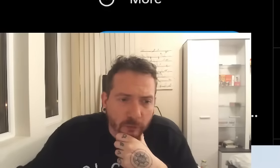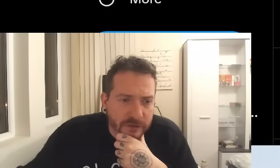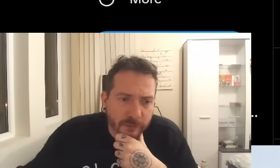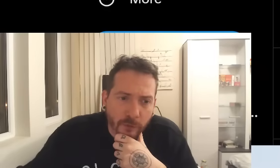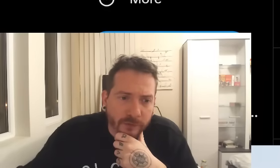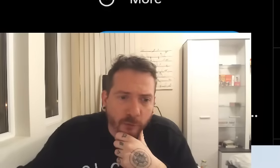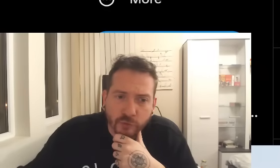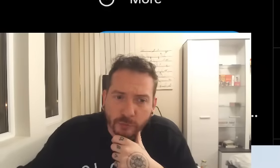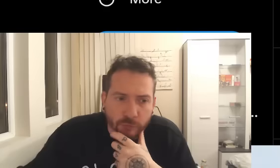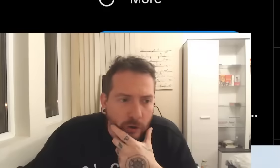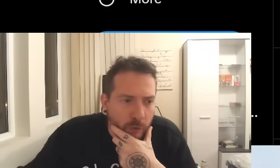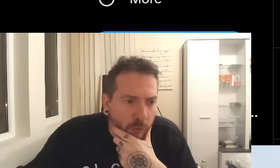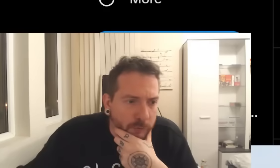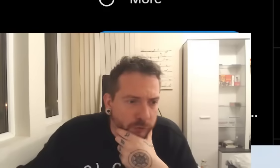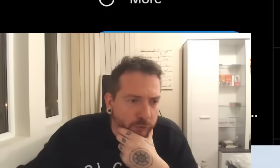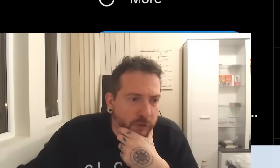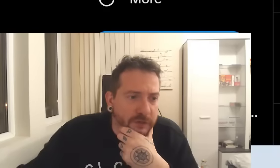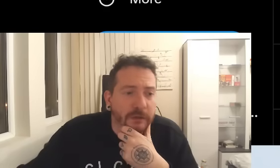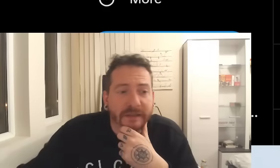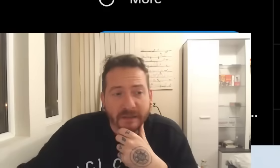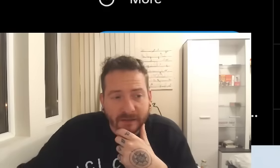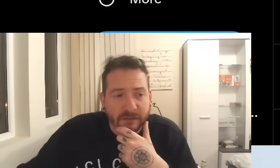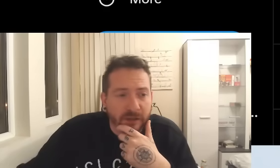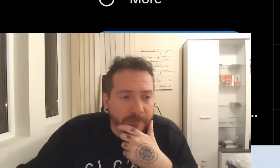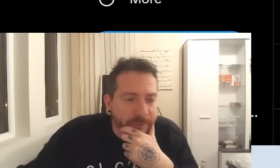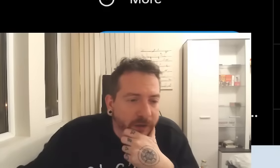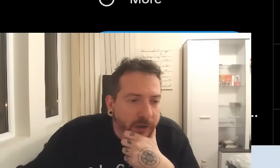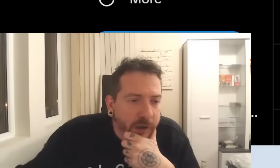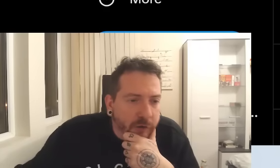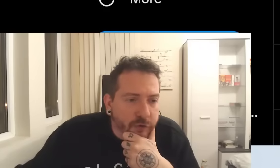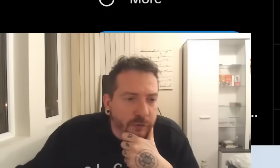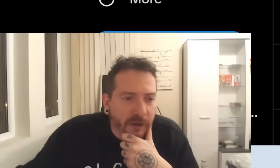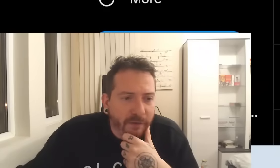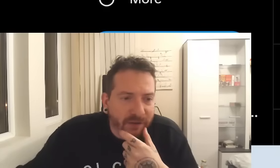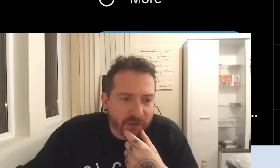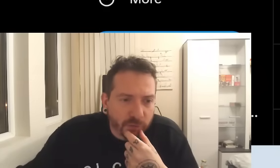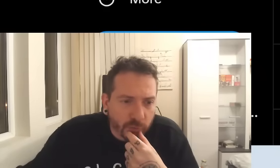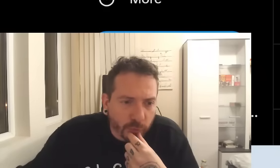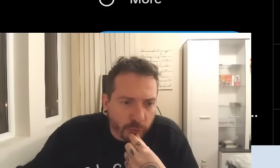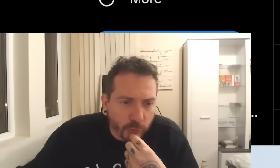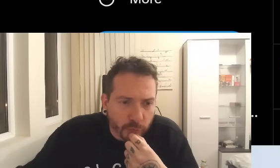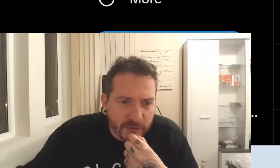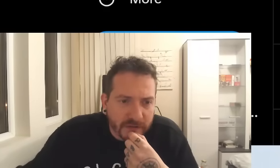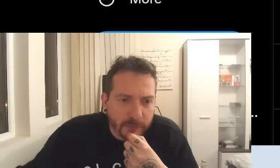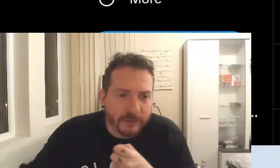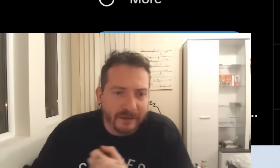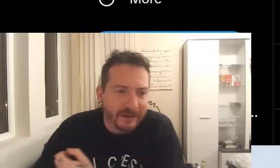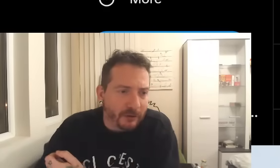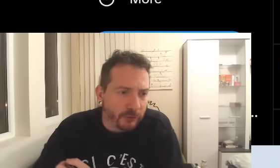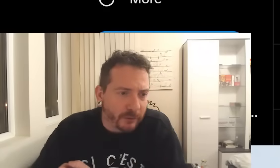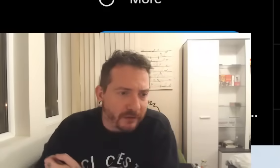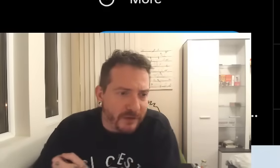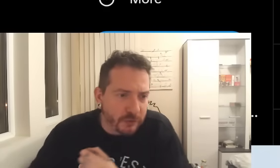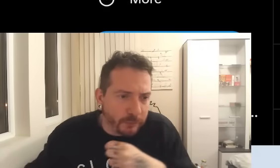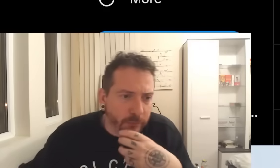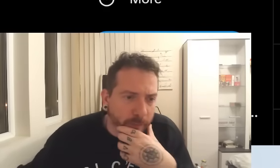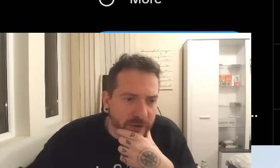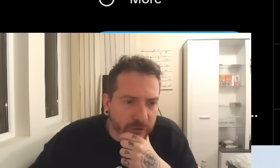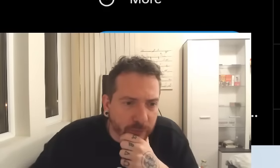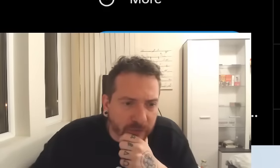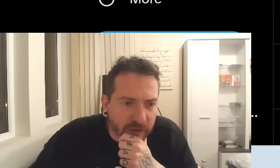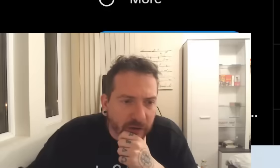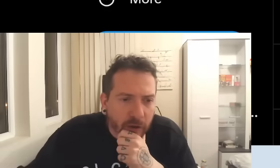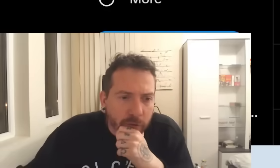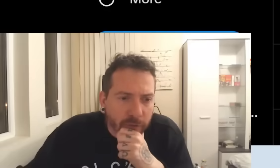punis il continueront en allant toujours plus loin gros manque de courage politique ça c'est vrai quand je vois la façon dont se conduisent les députés délinquants de LFI je ne peux